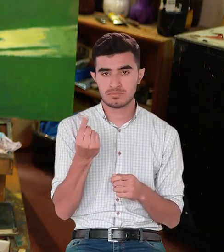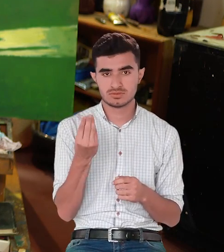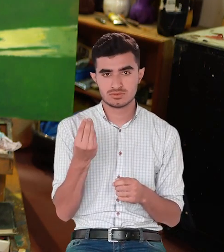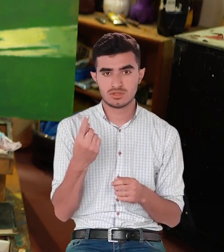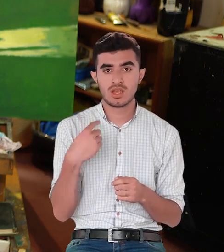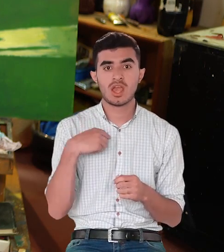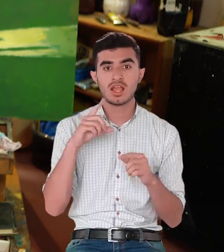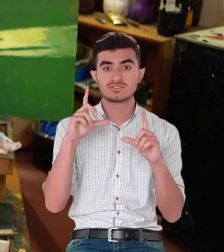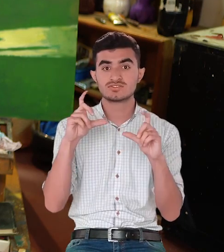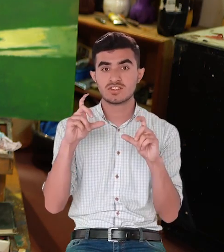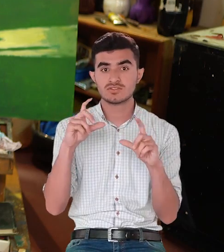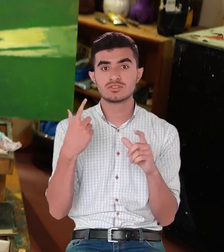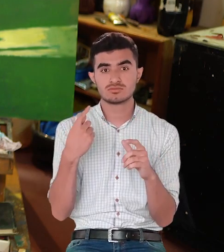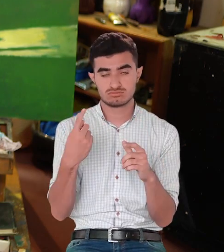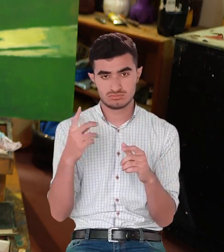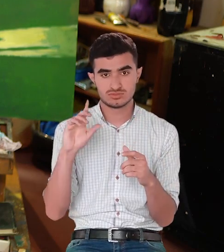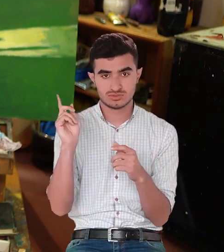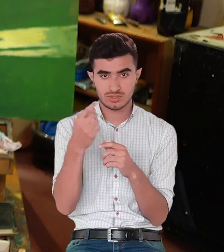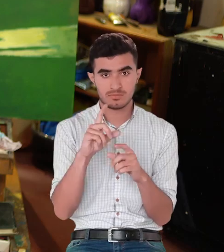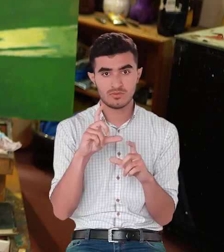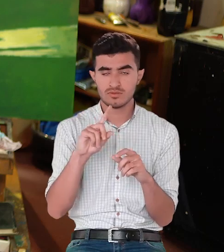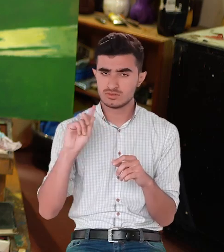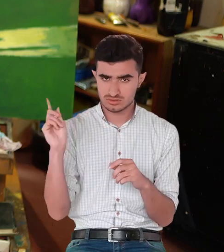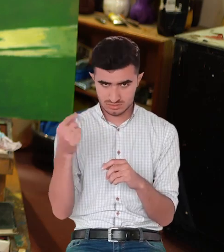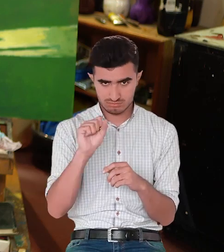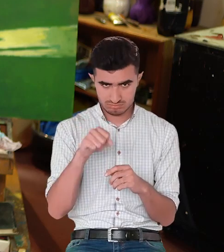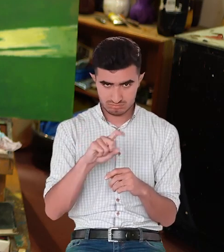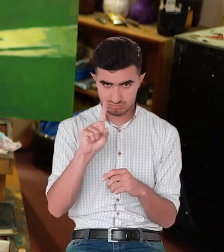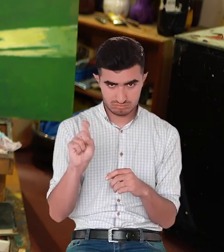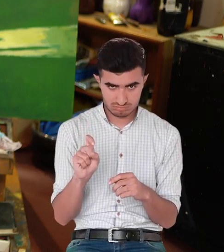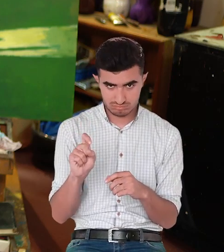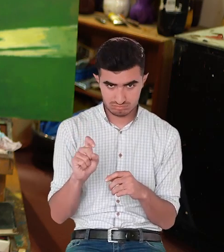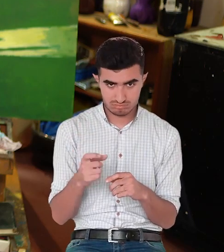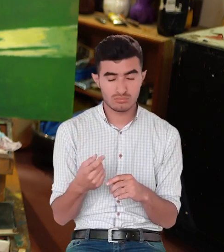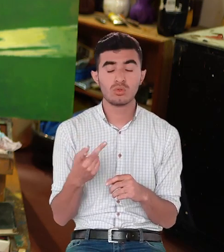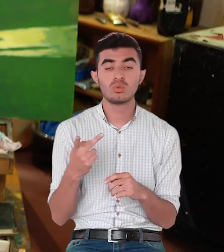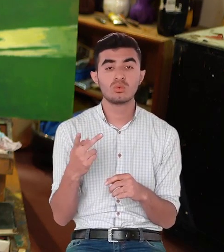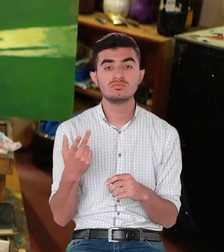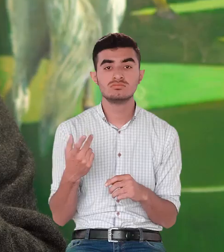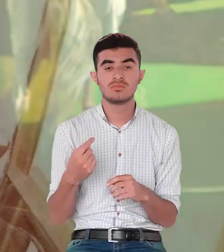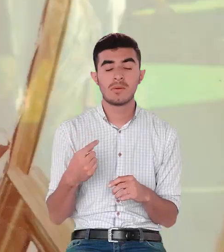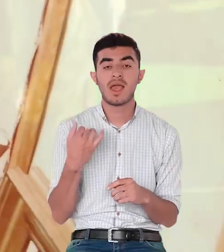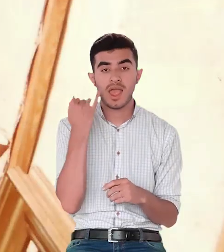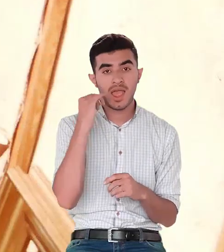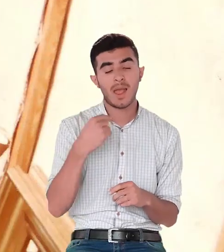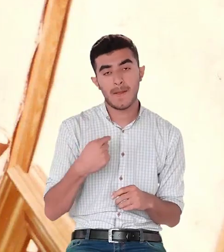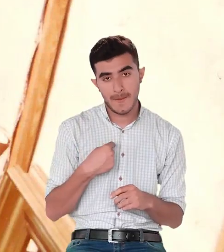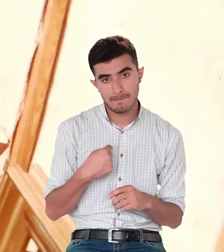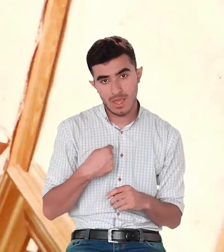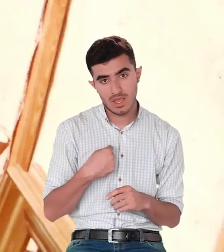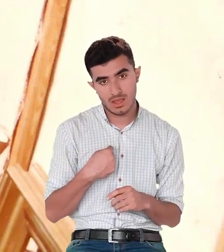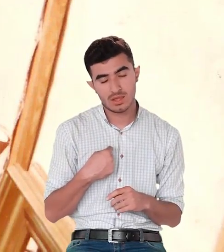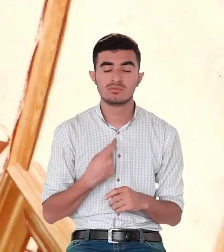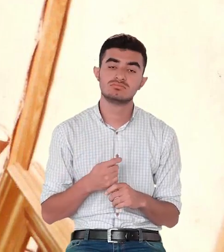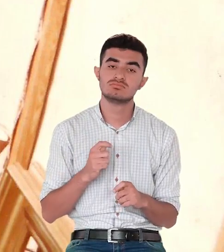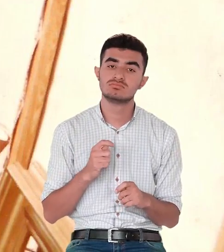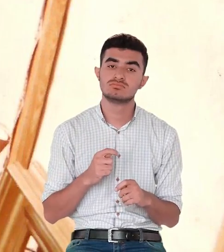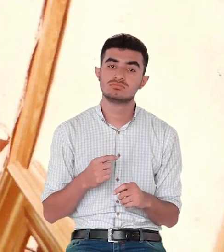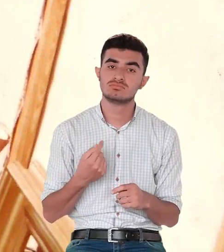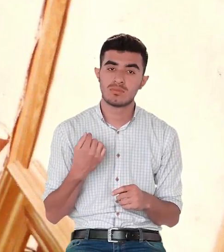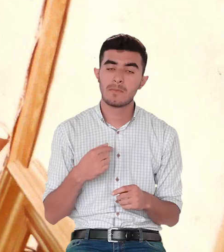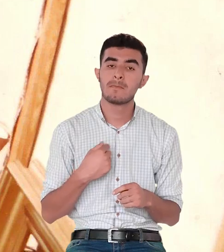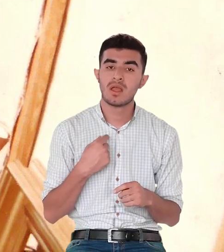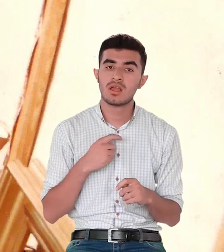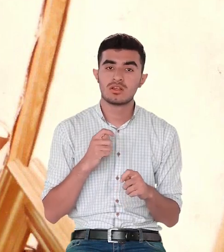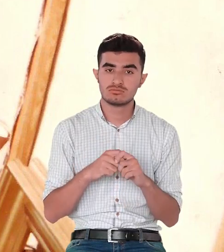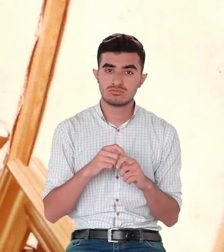فوٹوگراف وہ تو سارے بناتے ہیں، اور دوسرا یہ ہے کہ میں اگر آئل میں بنانا شروع کروں تو بڑا وقت لگ جاتا ہے.